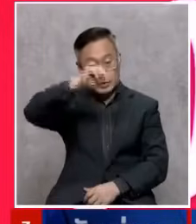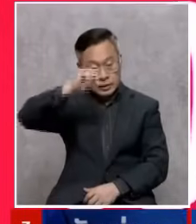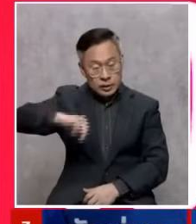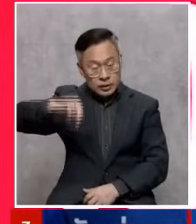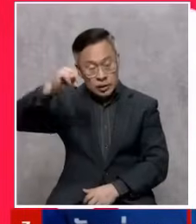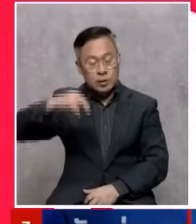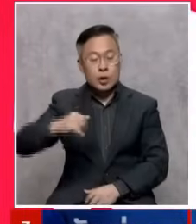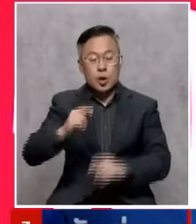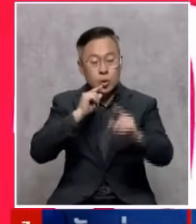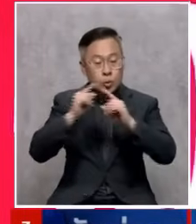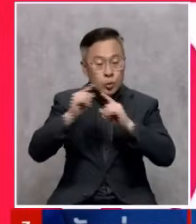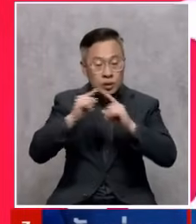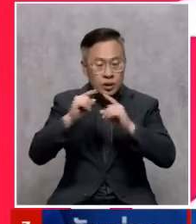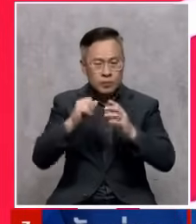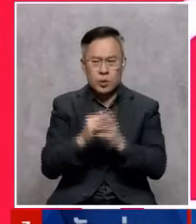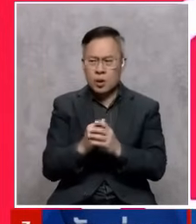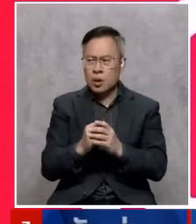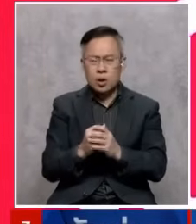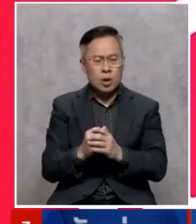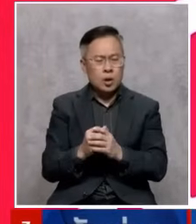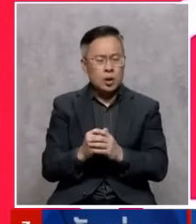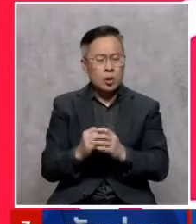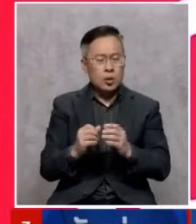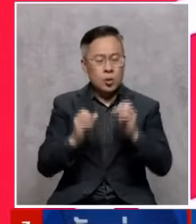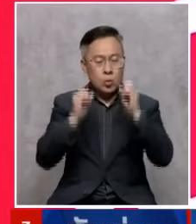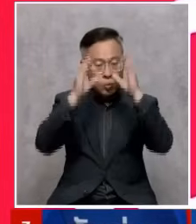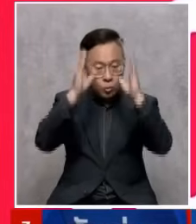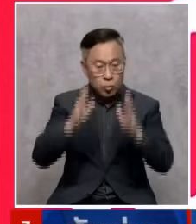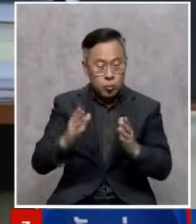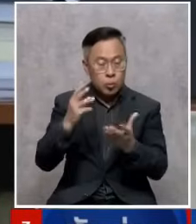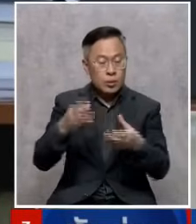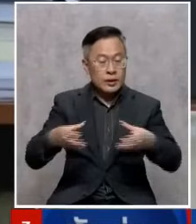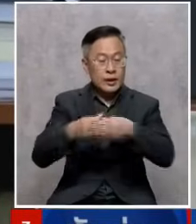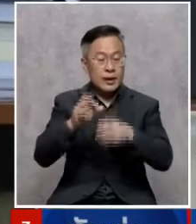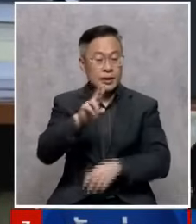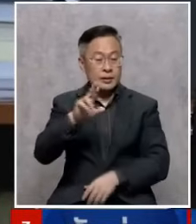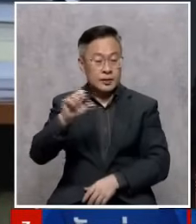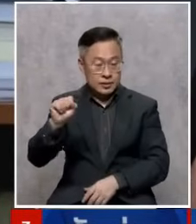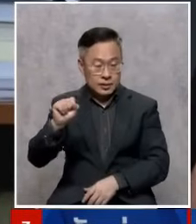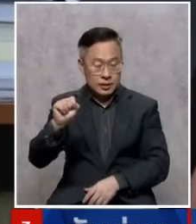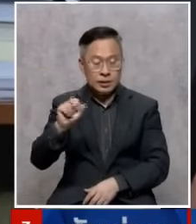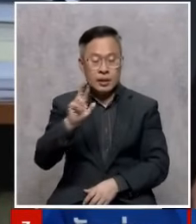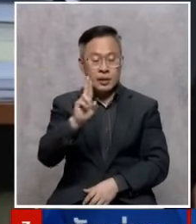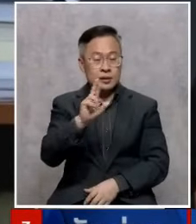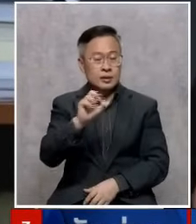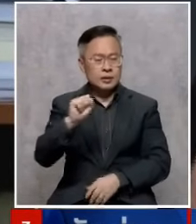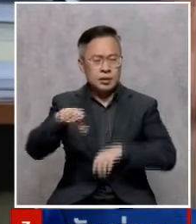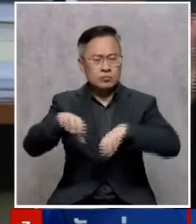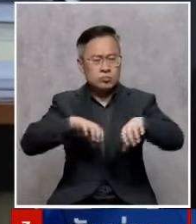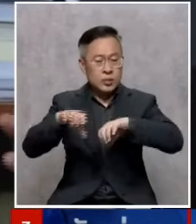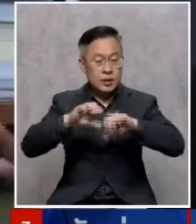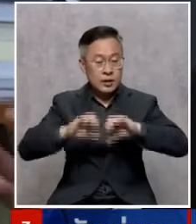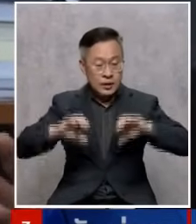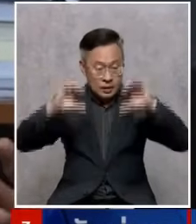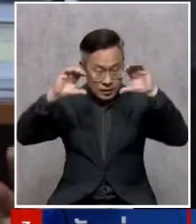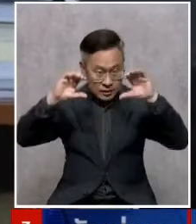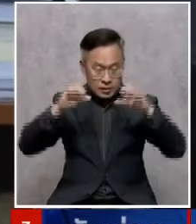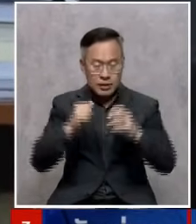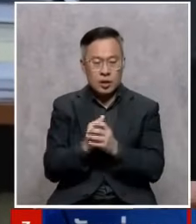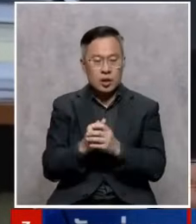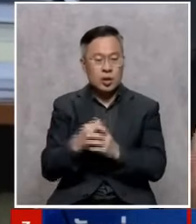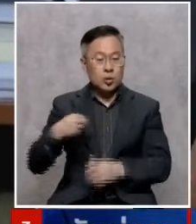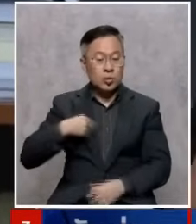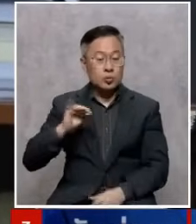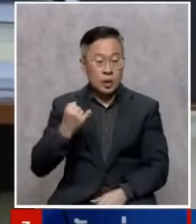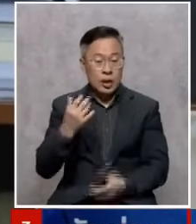กับอาจารย์ไชยยันต์ชัยพรนะคะนักวิชาการคณะรัฐศาสตร์จุฬาลงกรณ์มหาวิทยาลัยค่ะอาจารย์ไชยยันต์บอกว่า